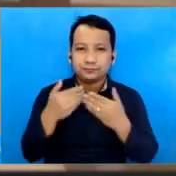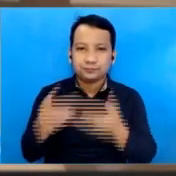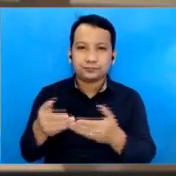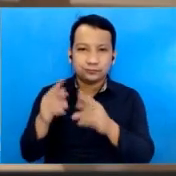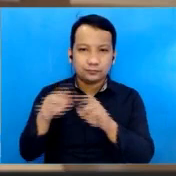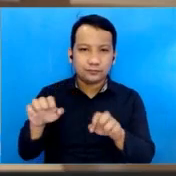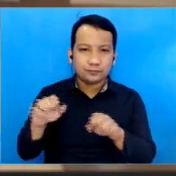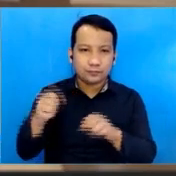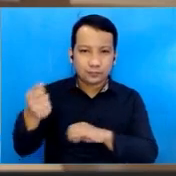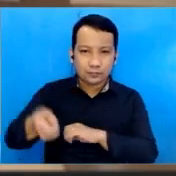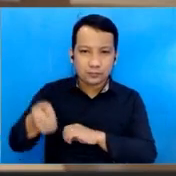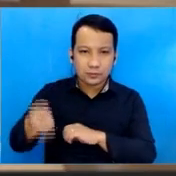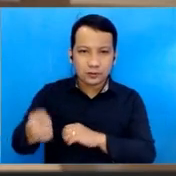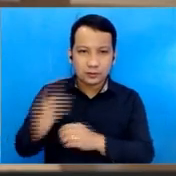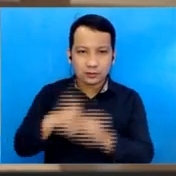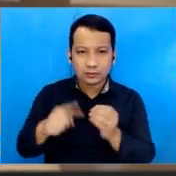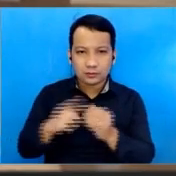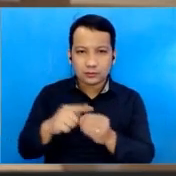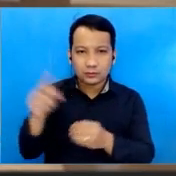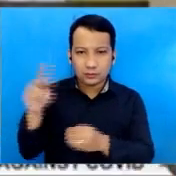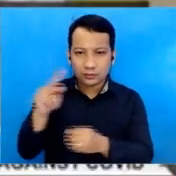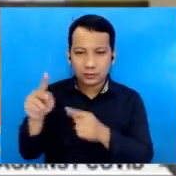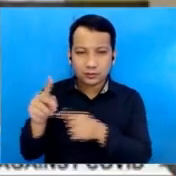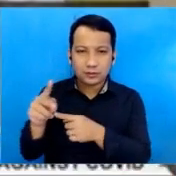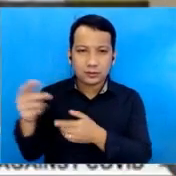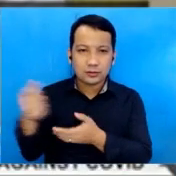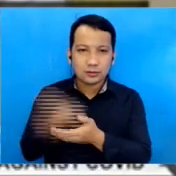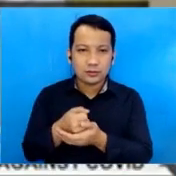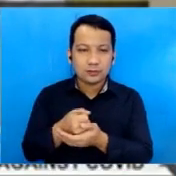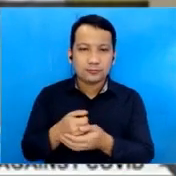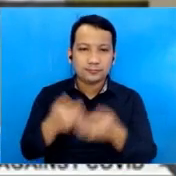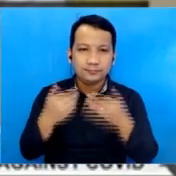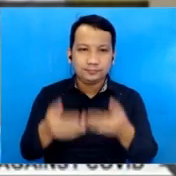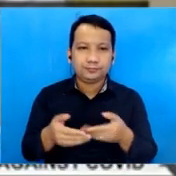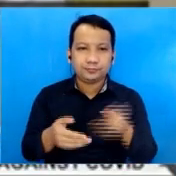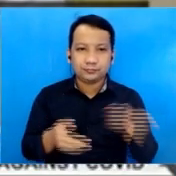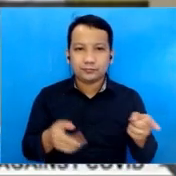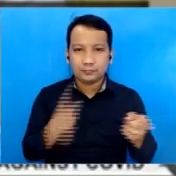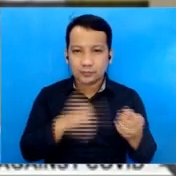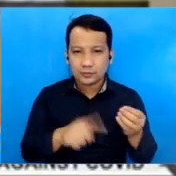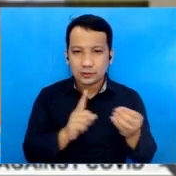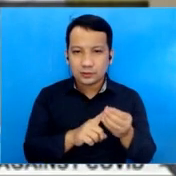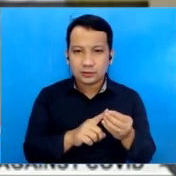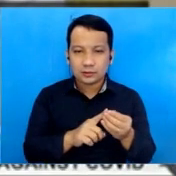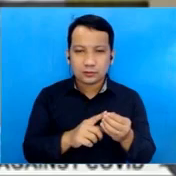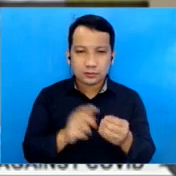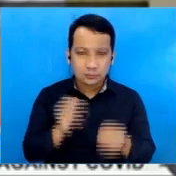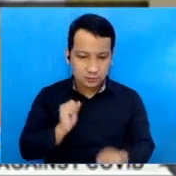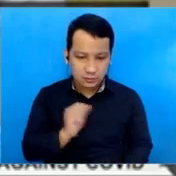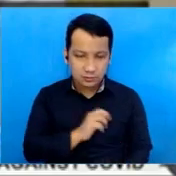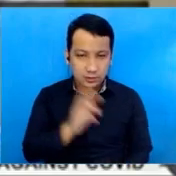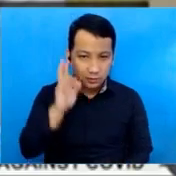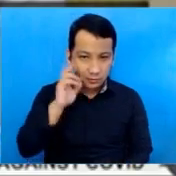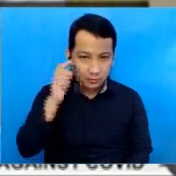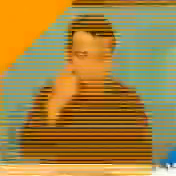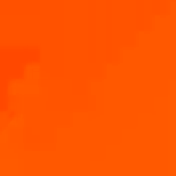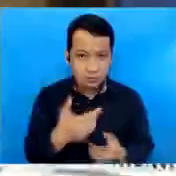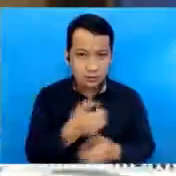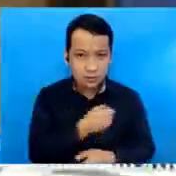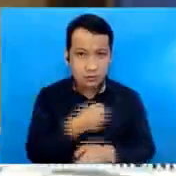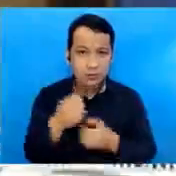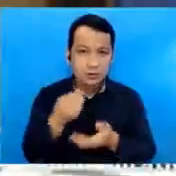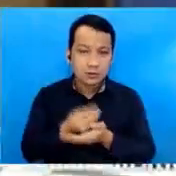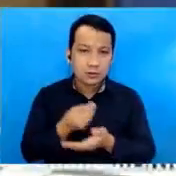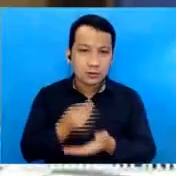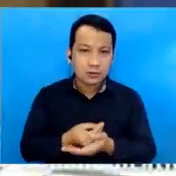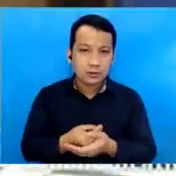hearings sa issue ng formally Till Kingdom Come. Giit niya, baka si Gordon daw ang may kinubrang pera. Ay,